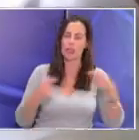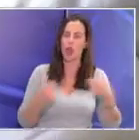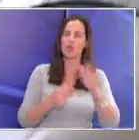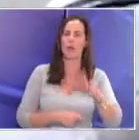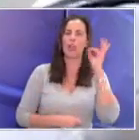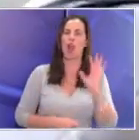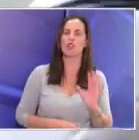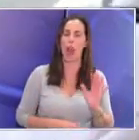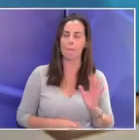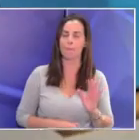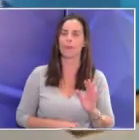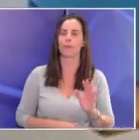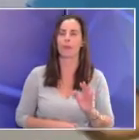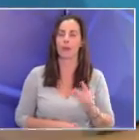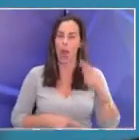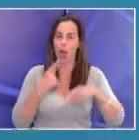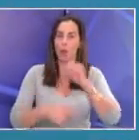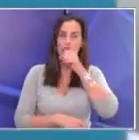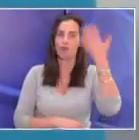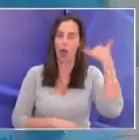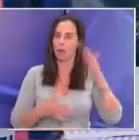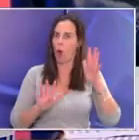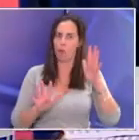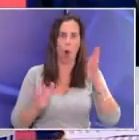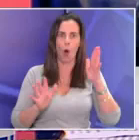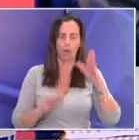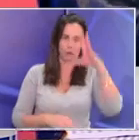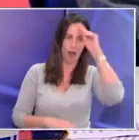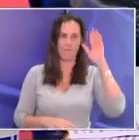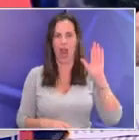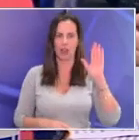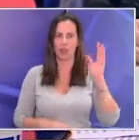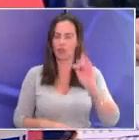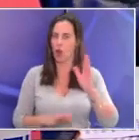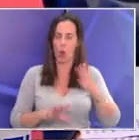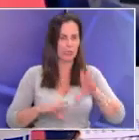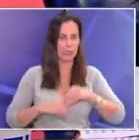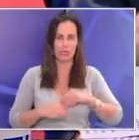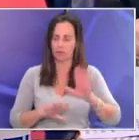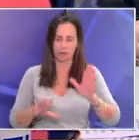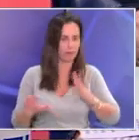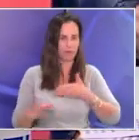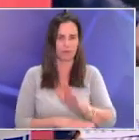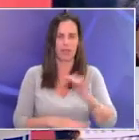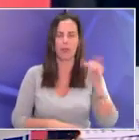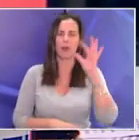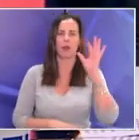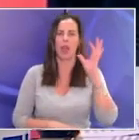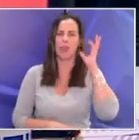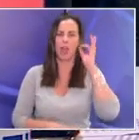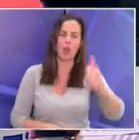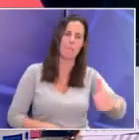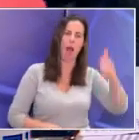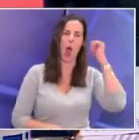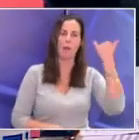גם לנשים. זאת אומרת, הדור הישן היה דור מאוד מאוד מאוד גברי, שלא נתן כניסה, לא נתן דריסת רגל, תמיד אנשים היו